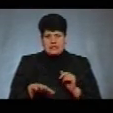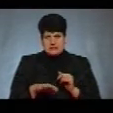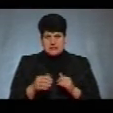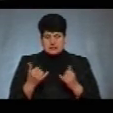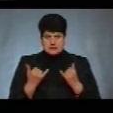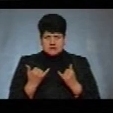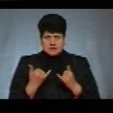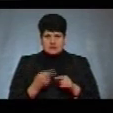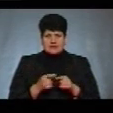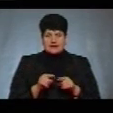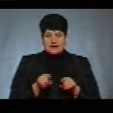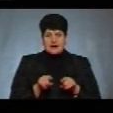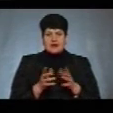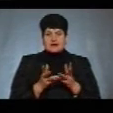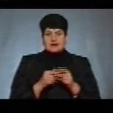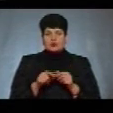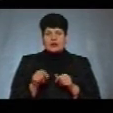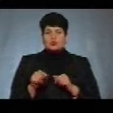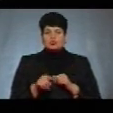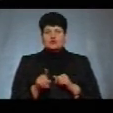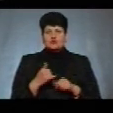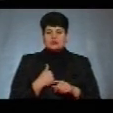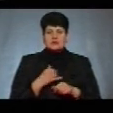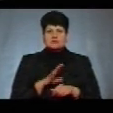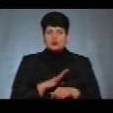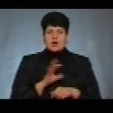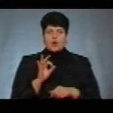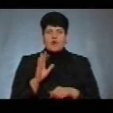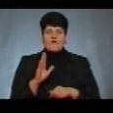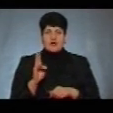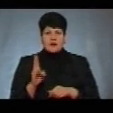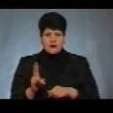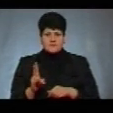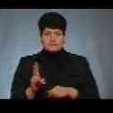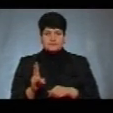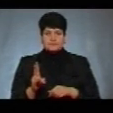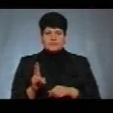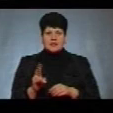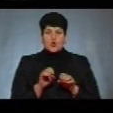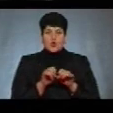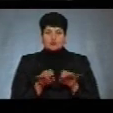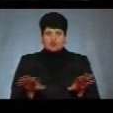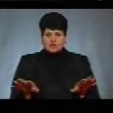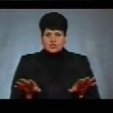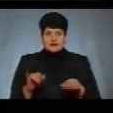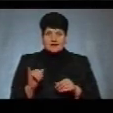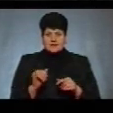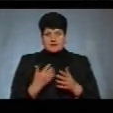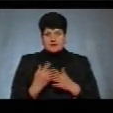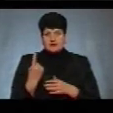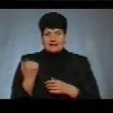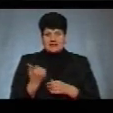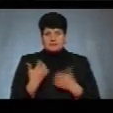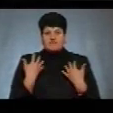Зараз така кількість людей через те, що в нас була ОВК, окружна комісія розпущена, і майже тиждень